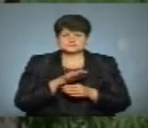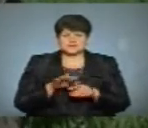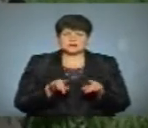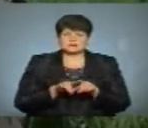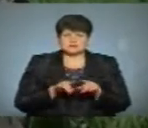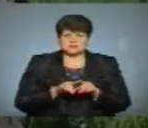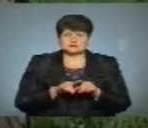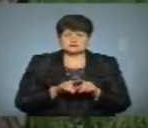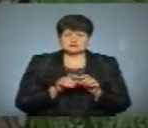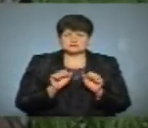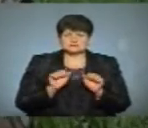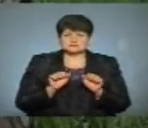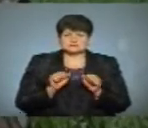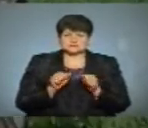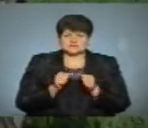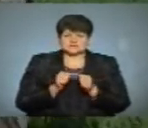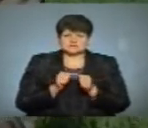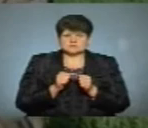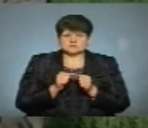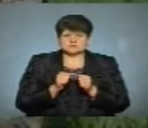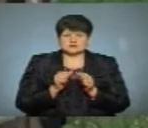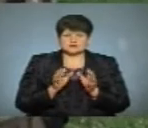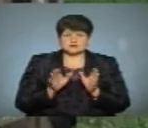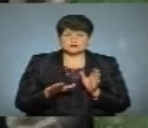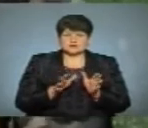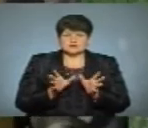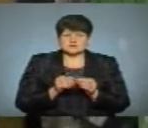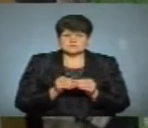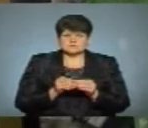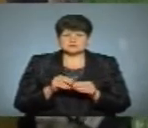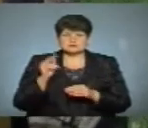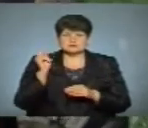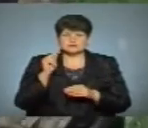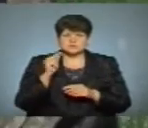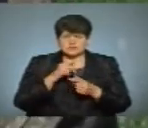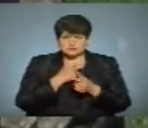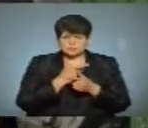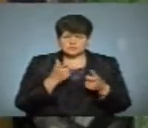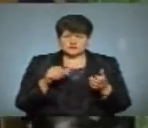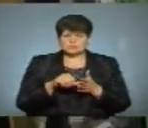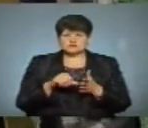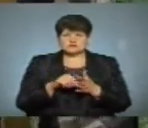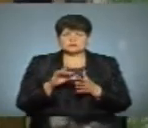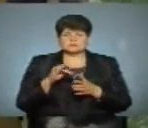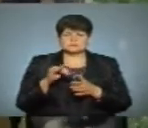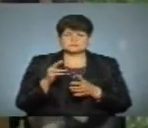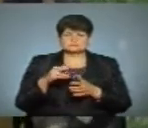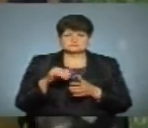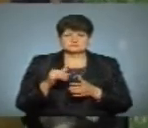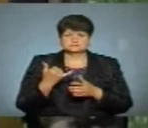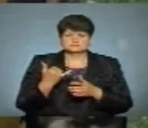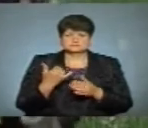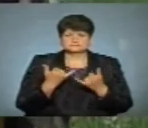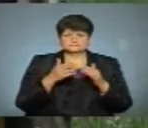Також ми п'ятки прижимаємо максимально до землі і ноги разом. Навчання, попередження учасників рейду. Заради їхньої